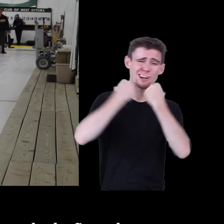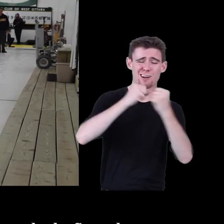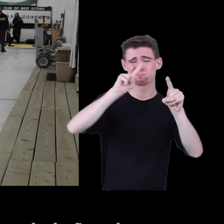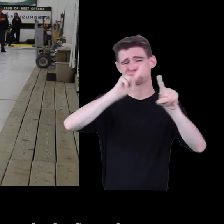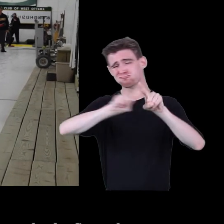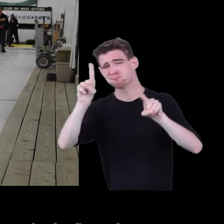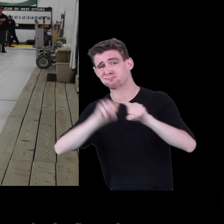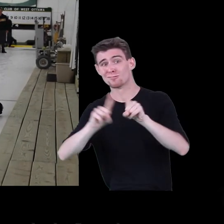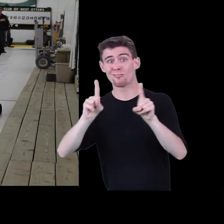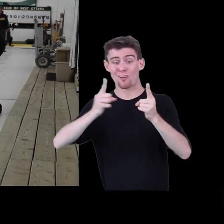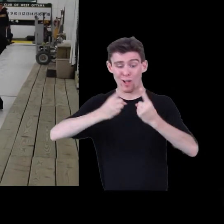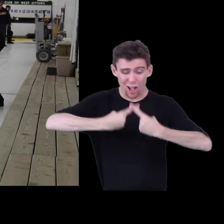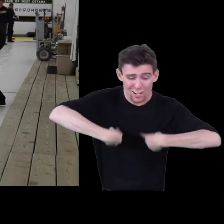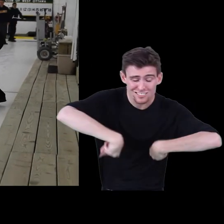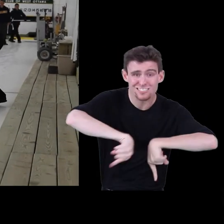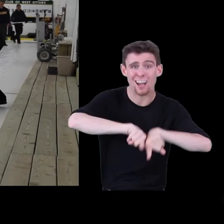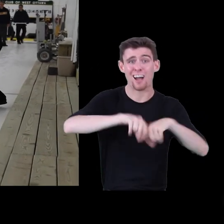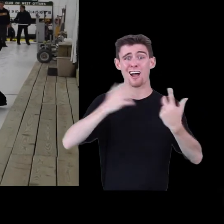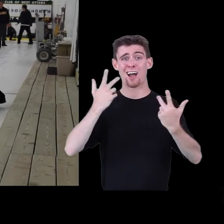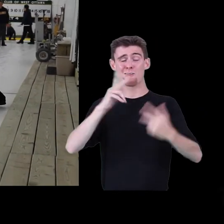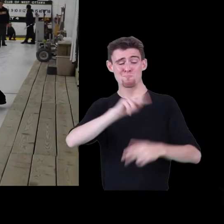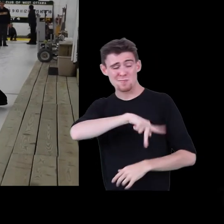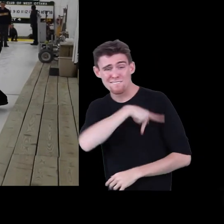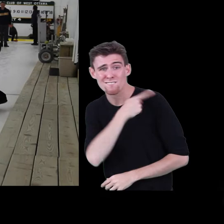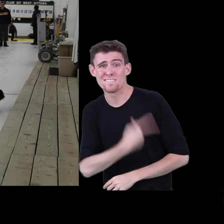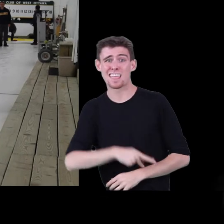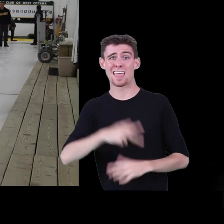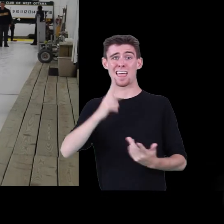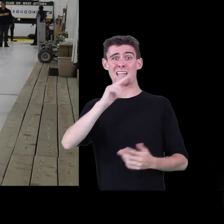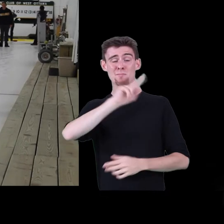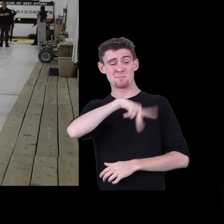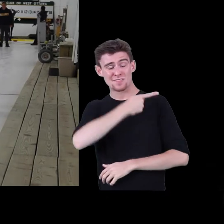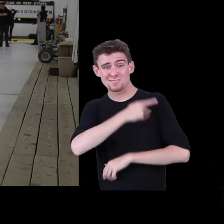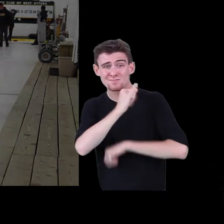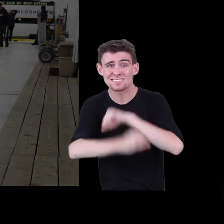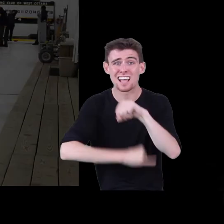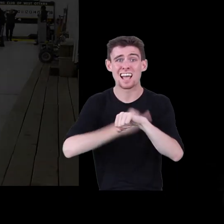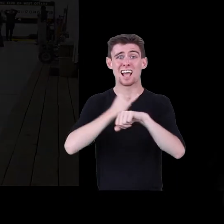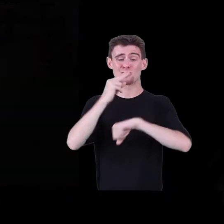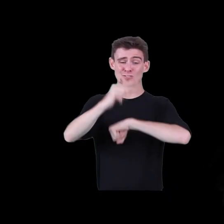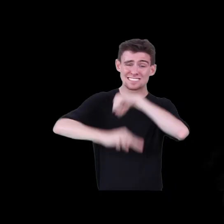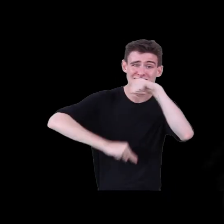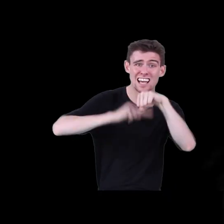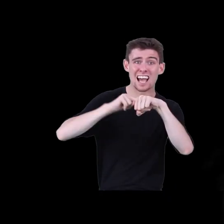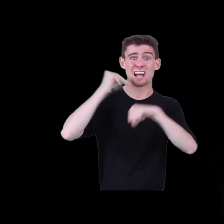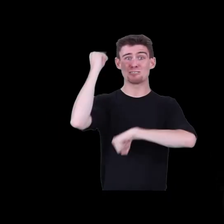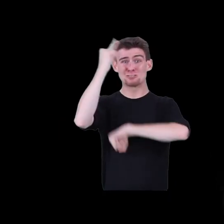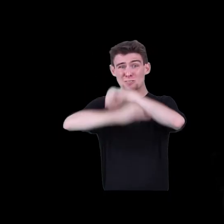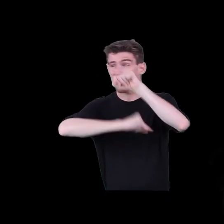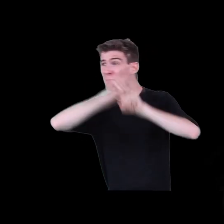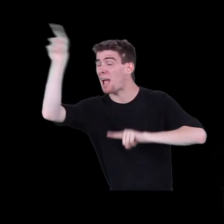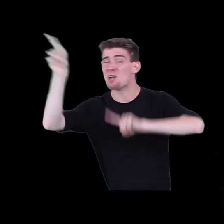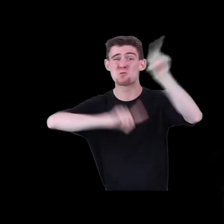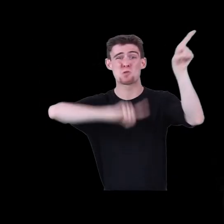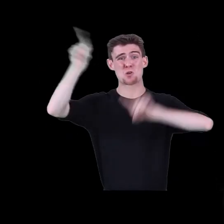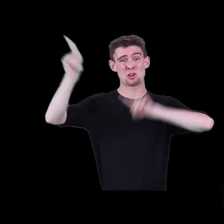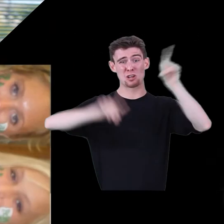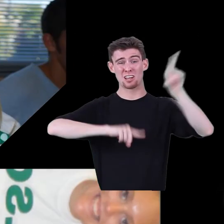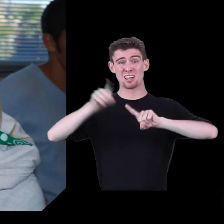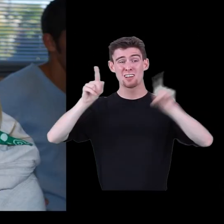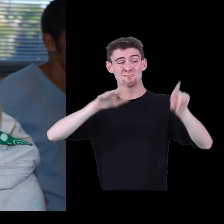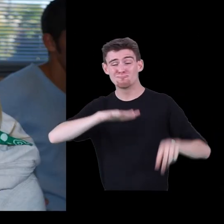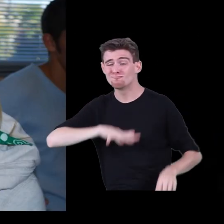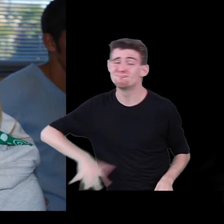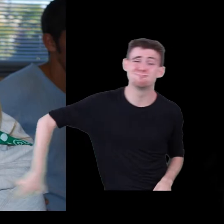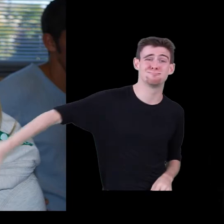local, provincial, interprovincial, national et même international. Partout, ils